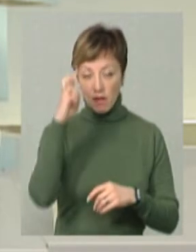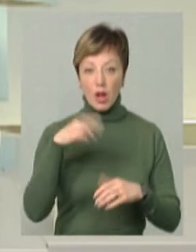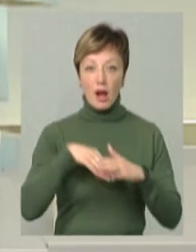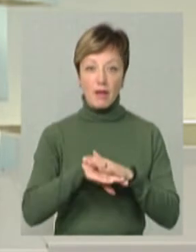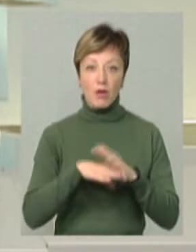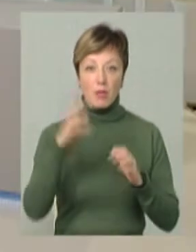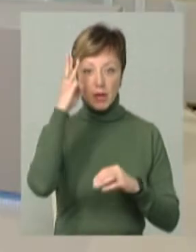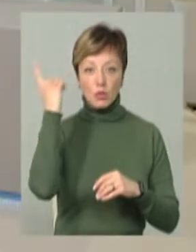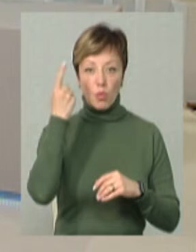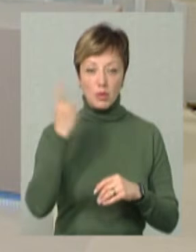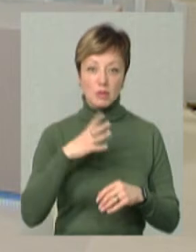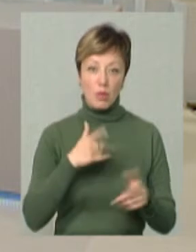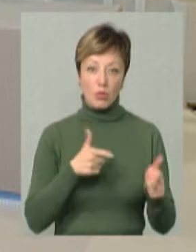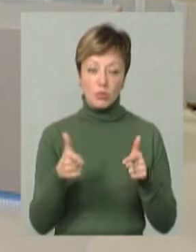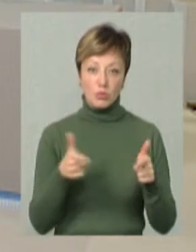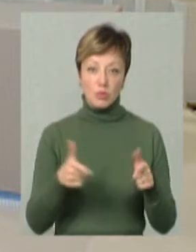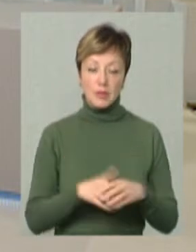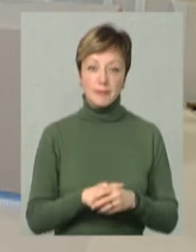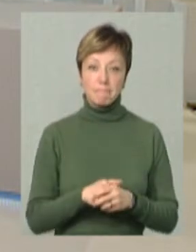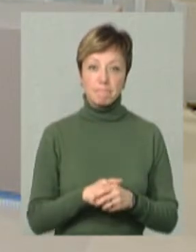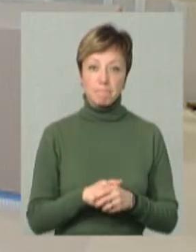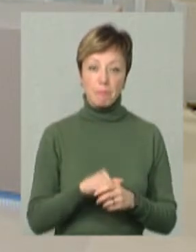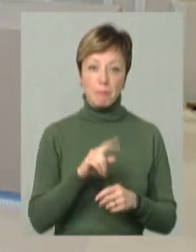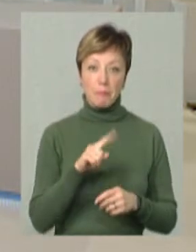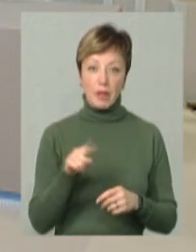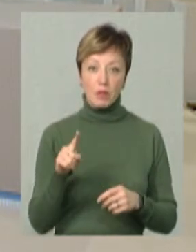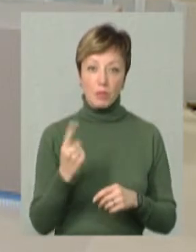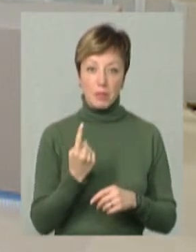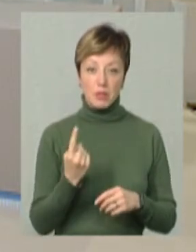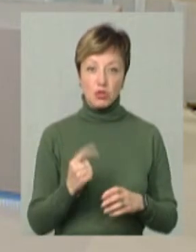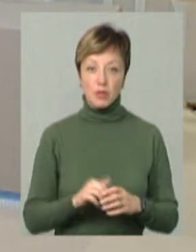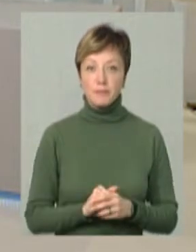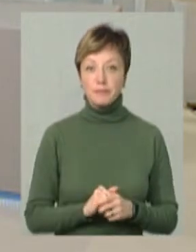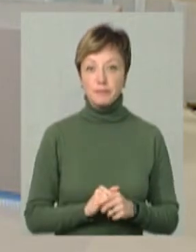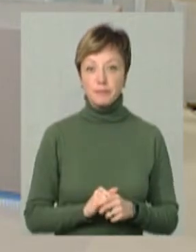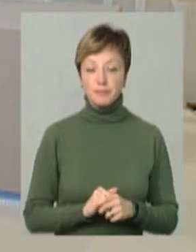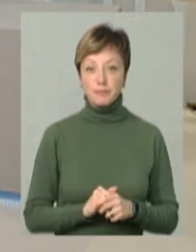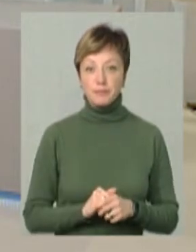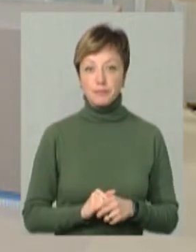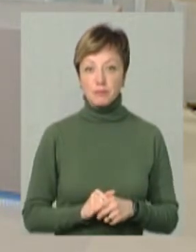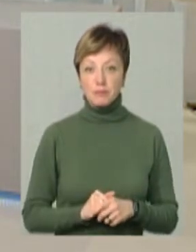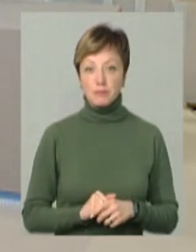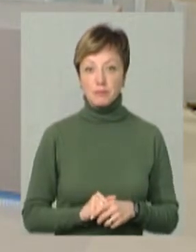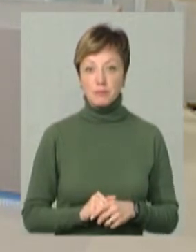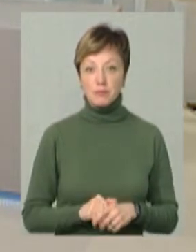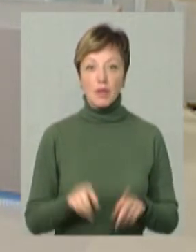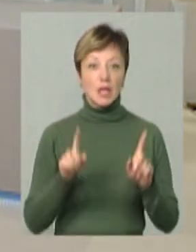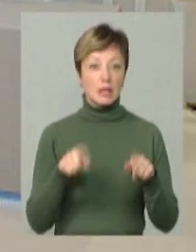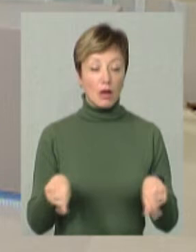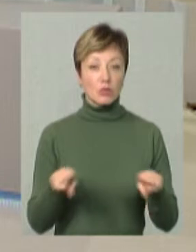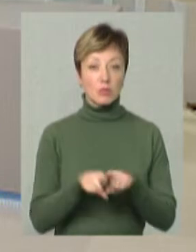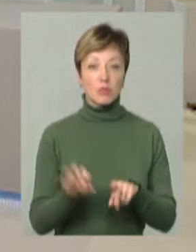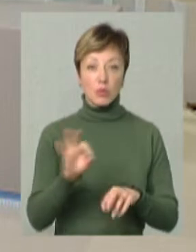Хмельницької області, який вони готують. Номер перший. От. Також